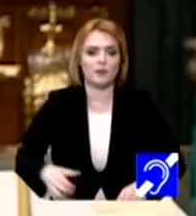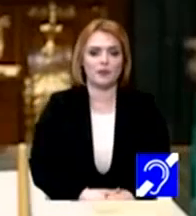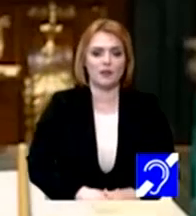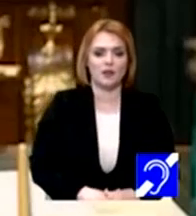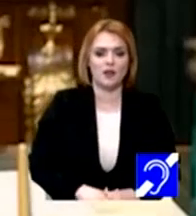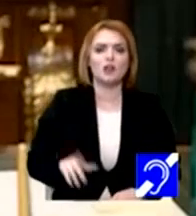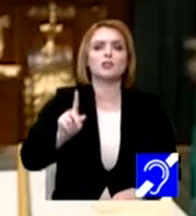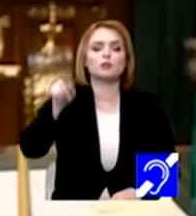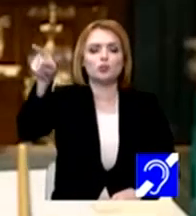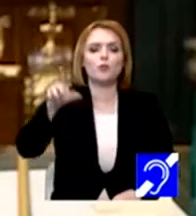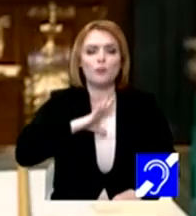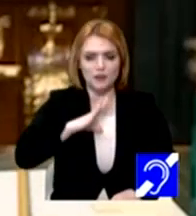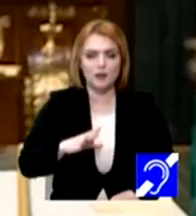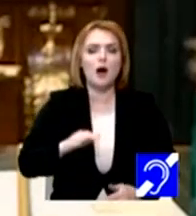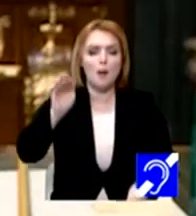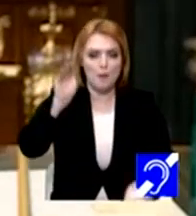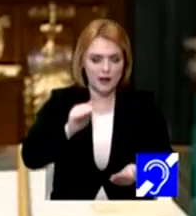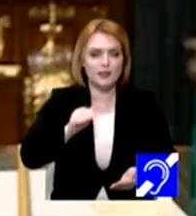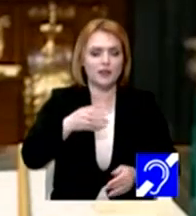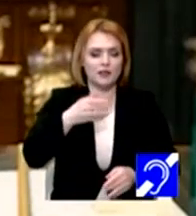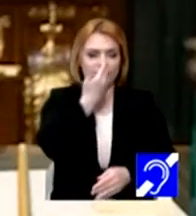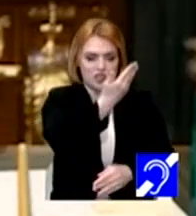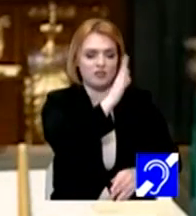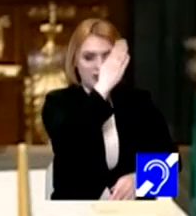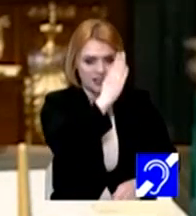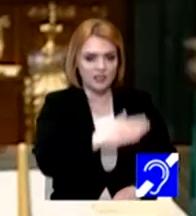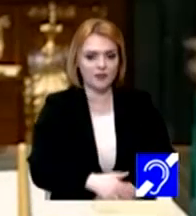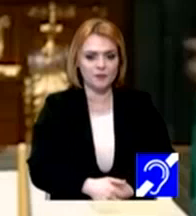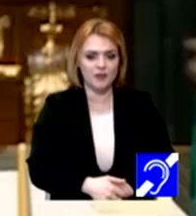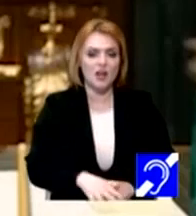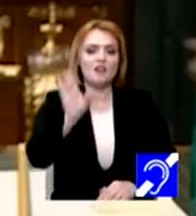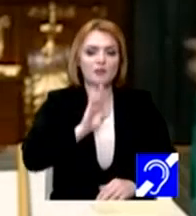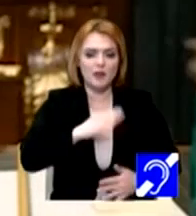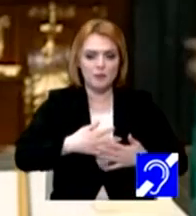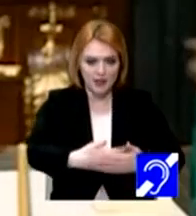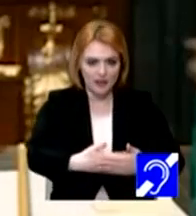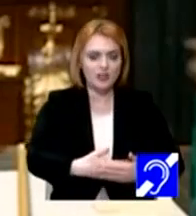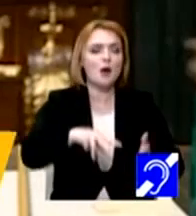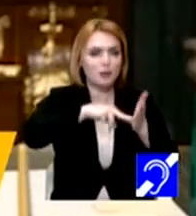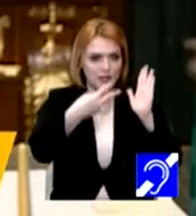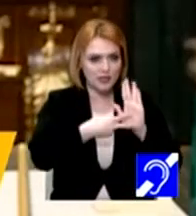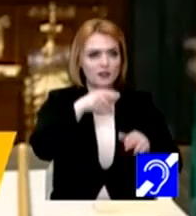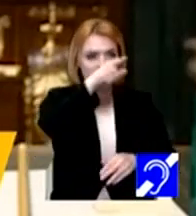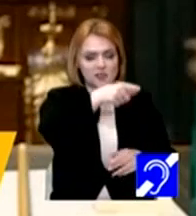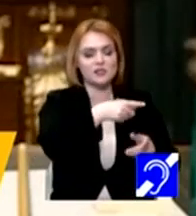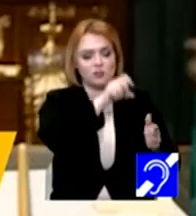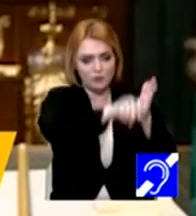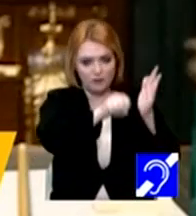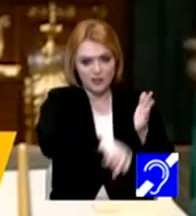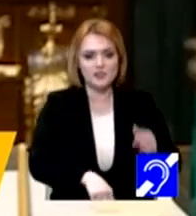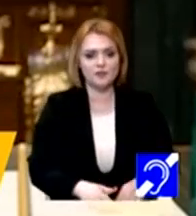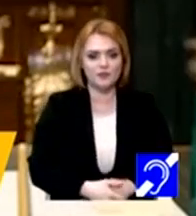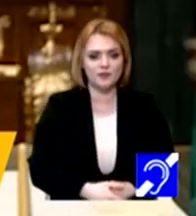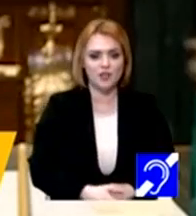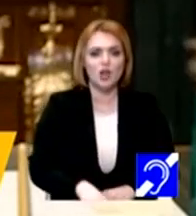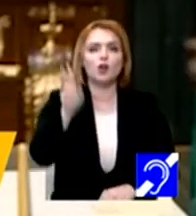Там що були маленькі бендеровцы? Беременные женщины собирались стрелять по Ростову? Кто-то